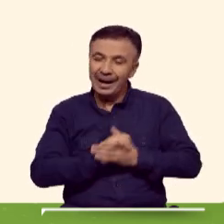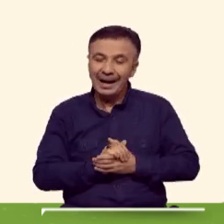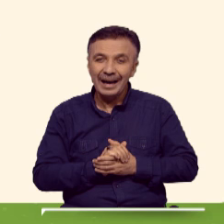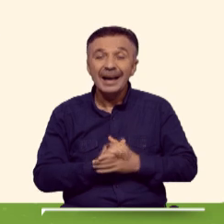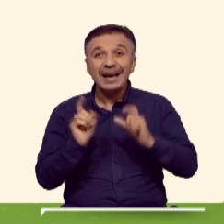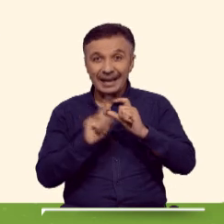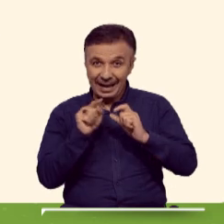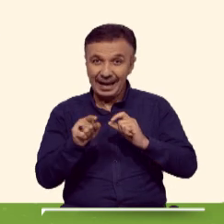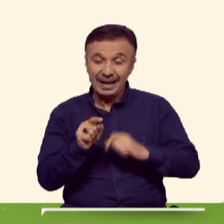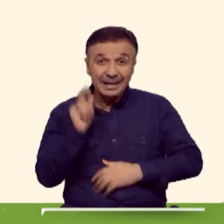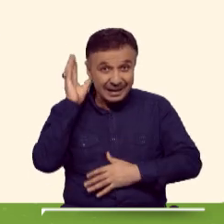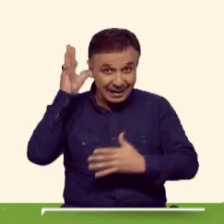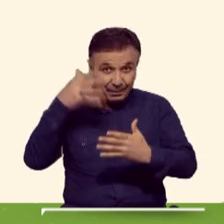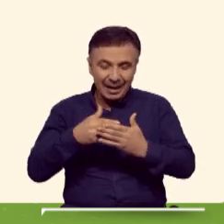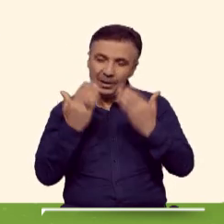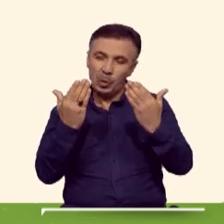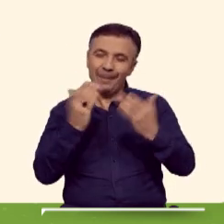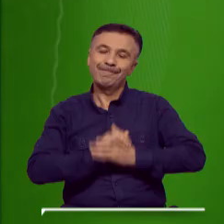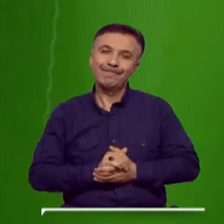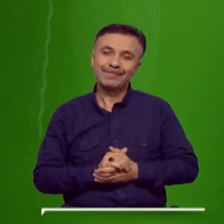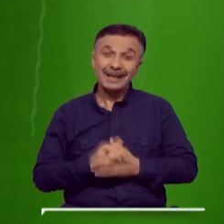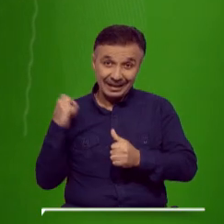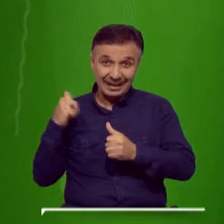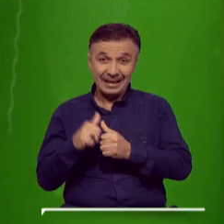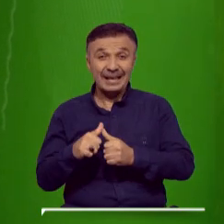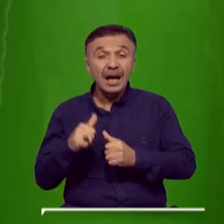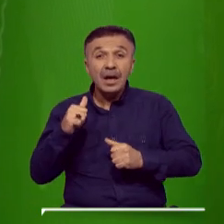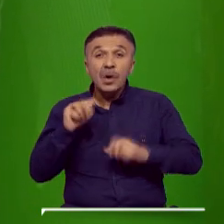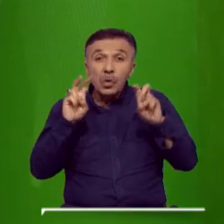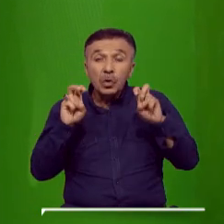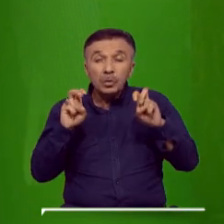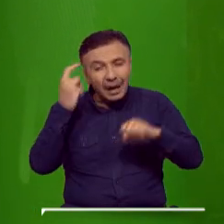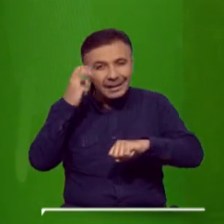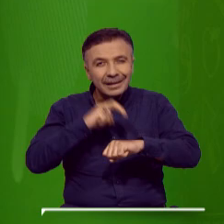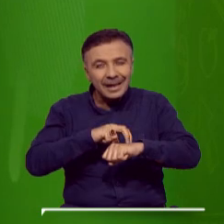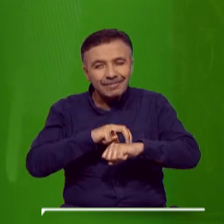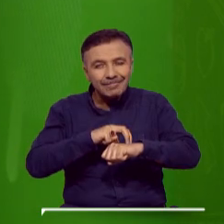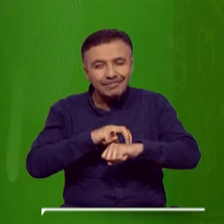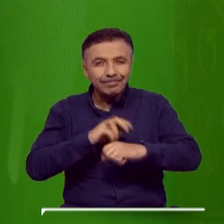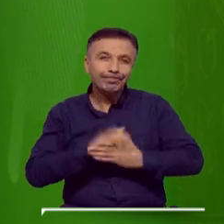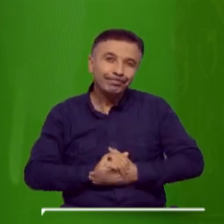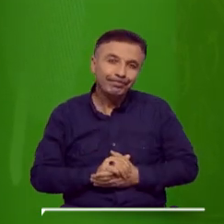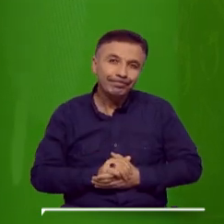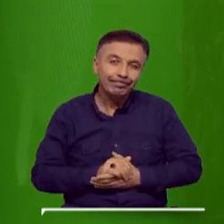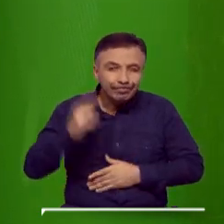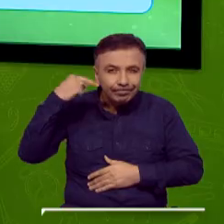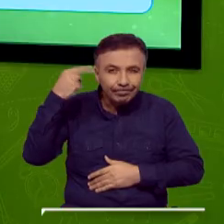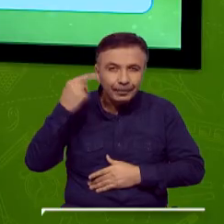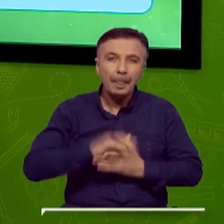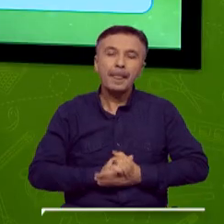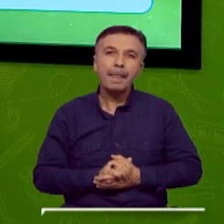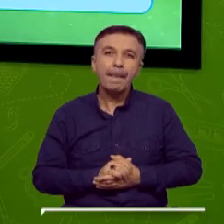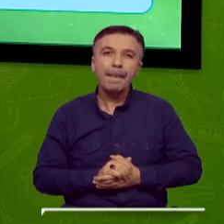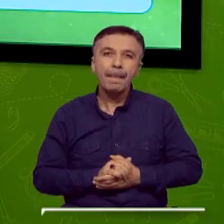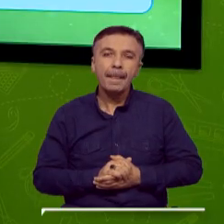D. İbadet, dua. Yine konumuzun ortalarında hemen cevabı hatırlayacağız.